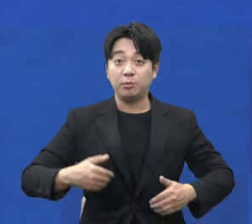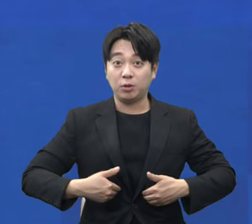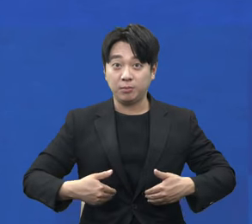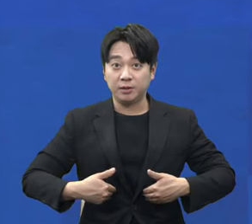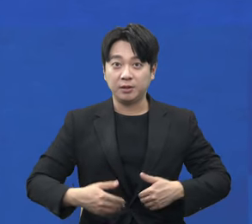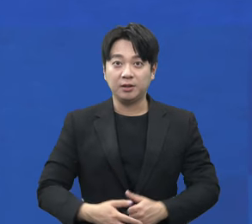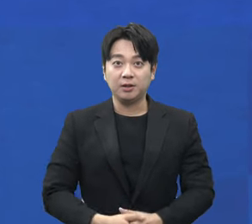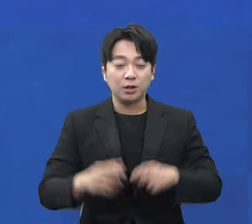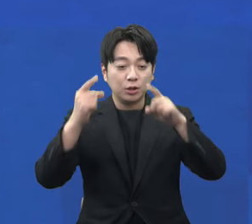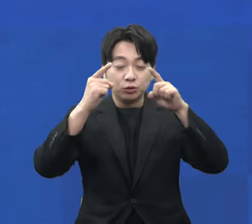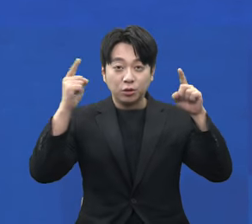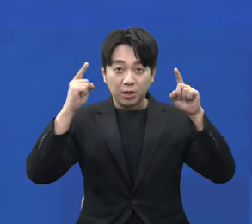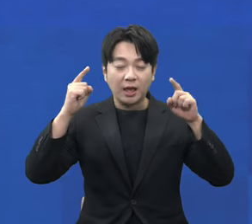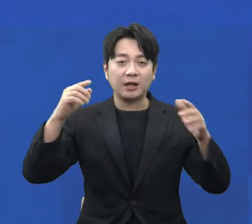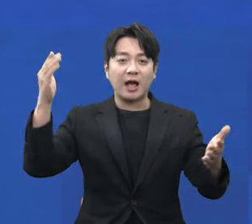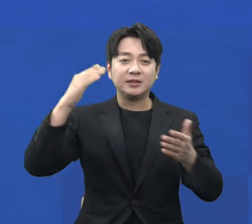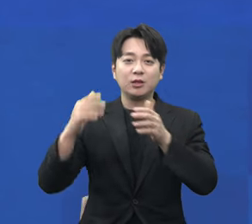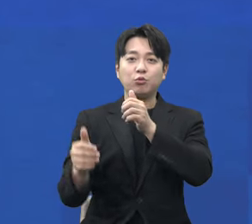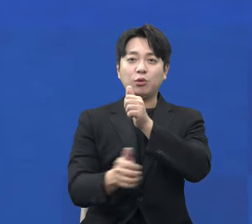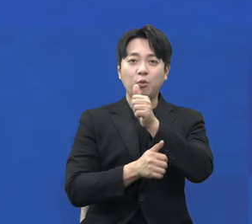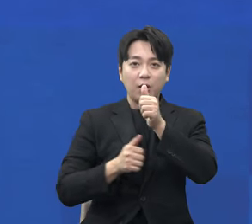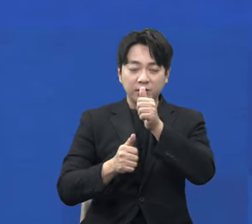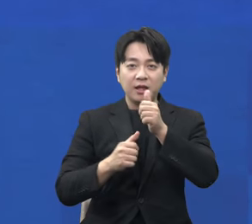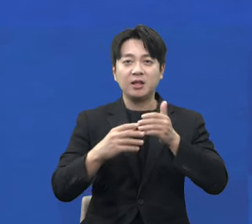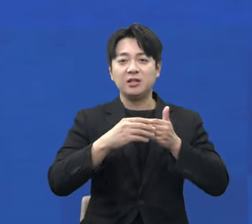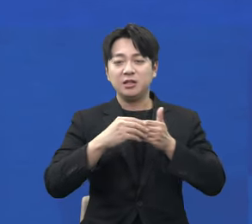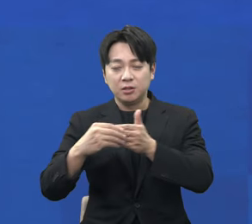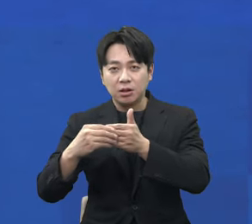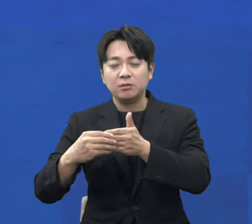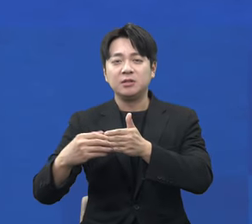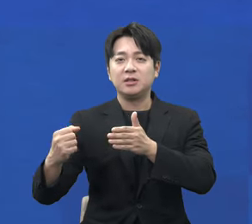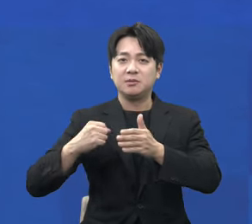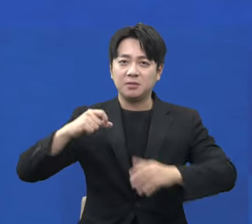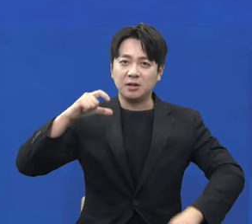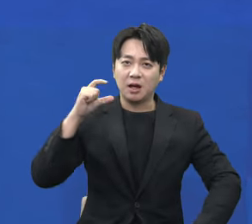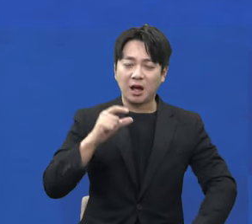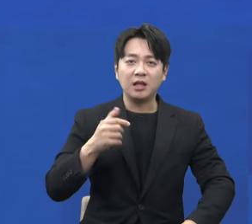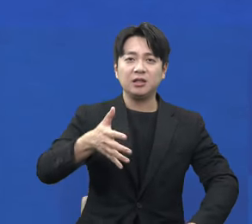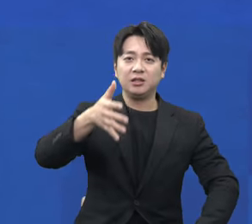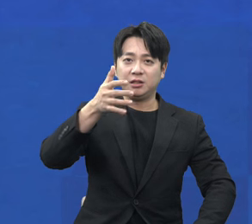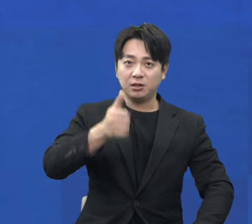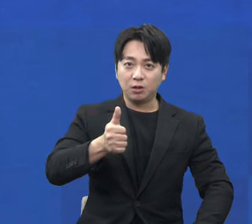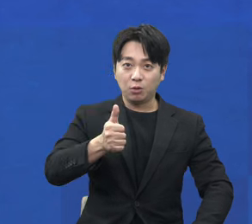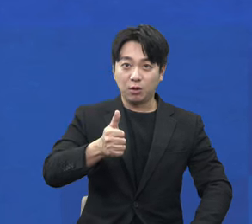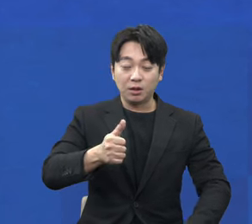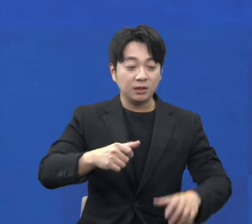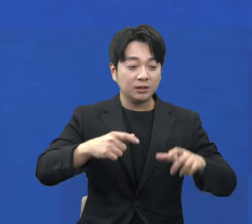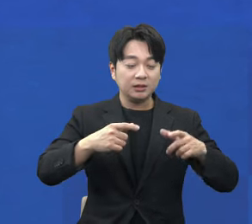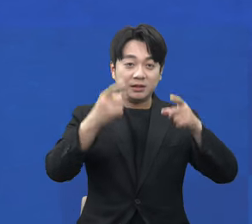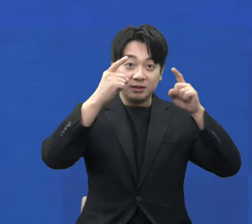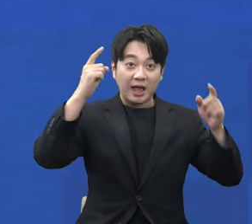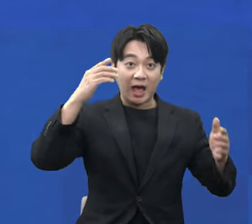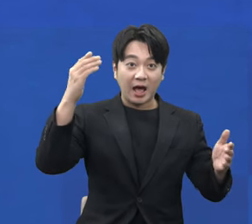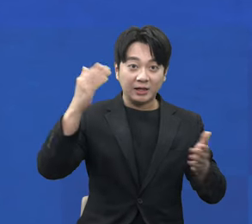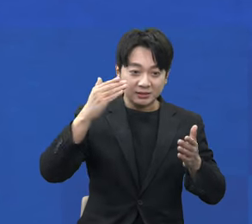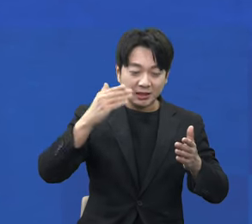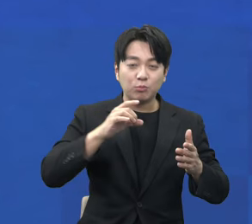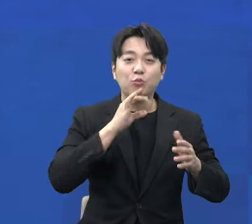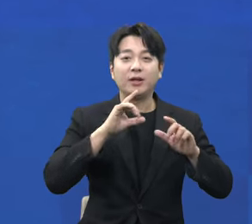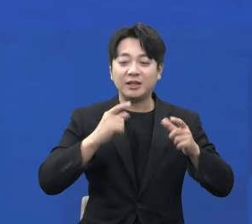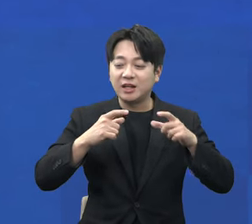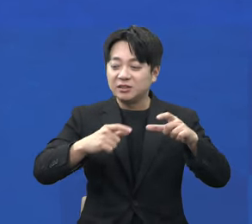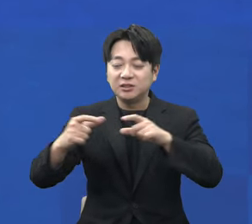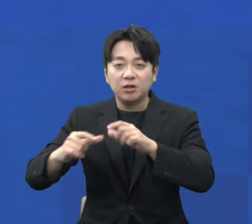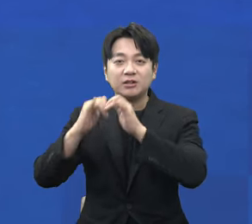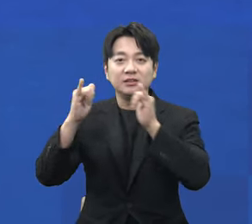위원회 혁신을 위한 리더 대학생들의 희망을 위한 리더 대학 사회와 지역 사회에서 인정받은 본건가 그